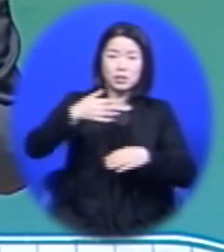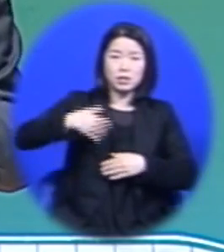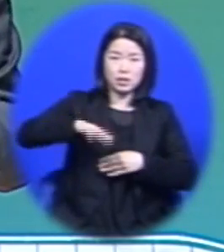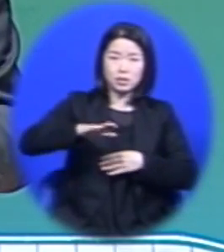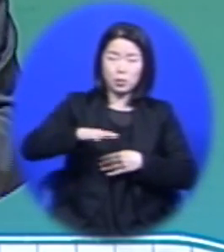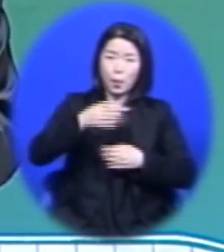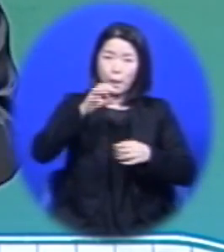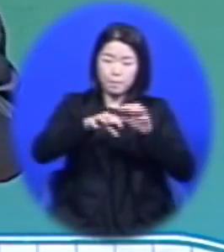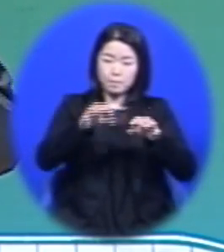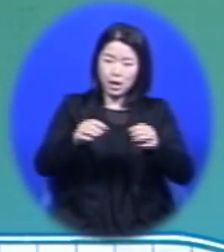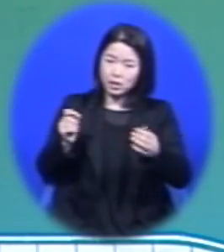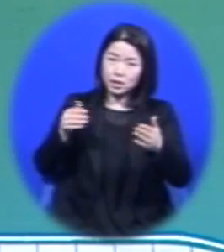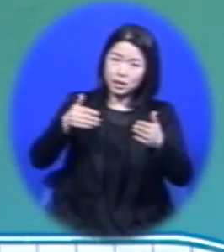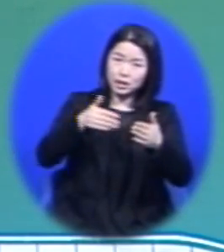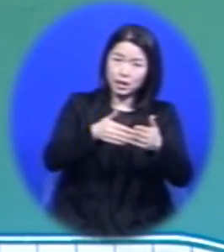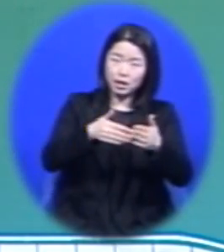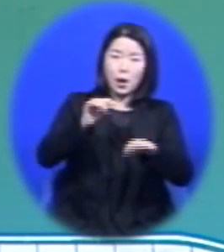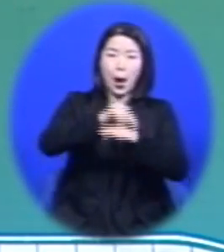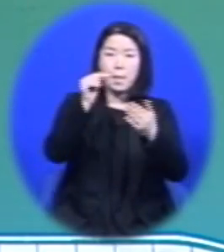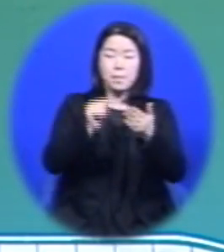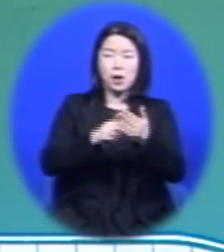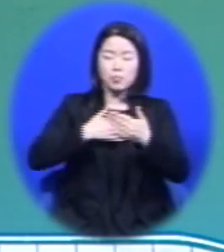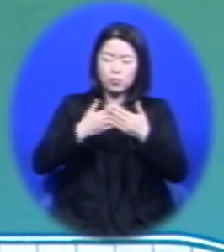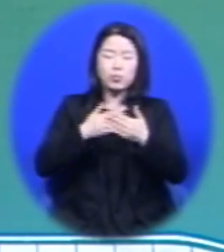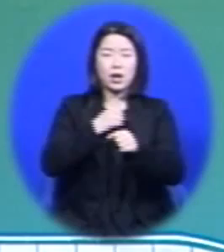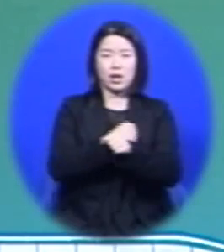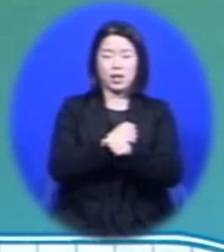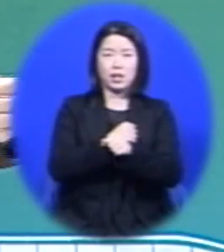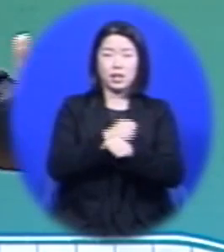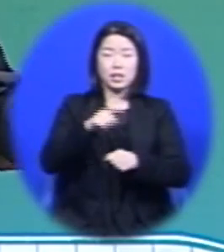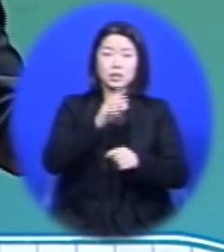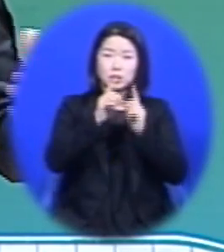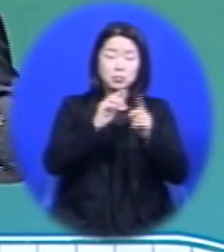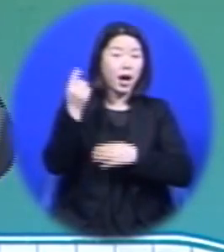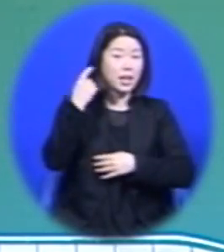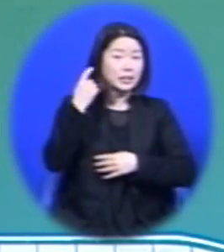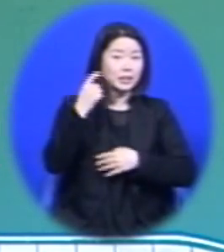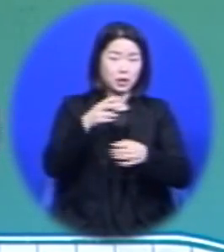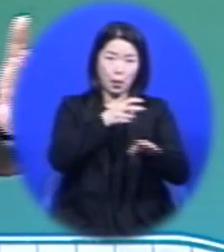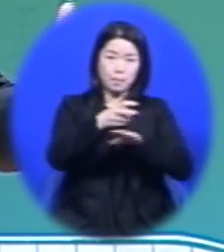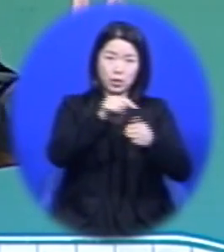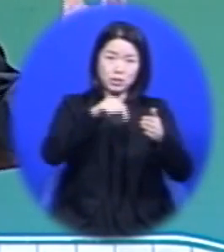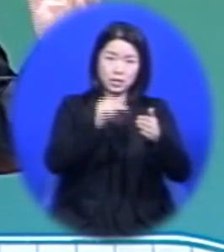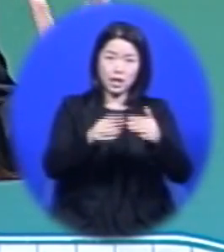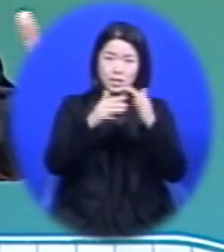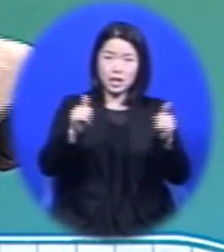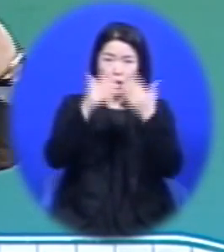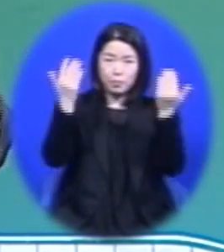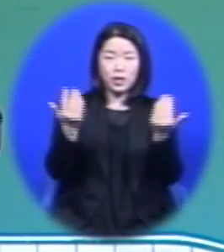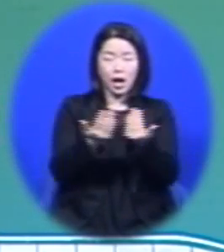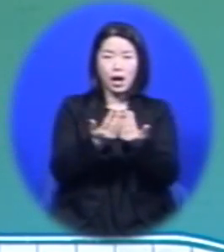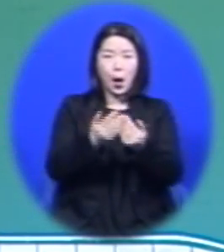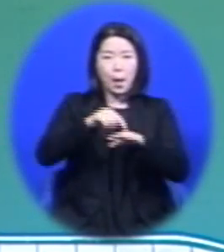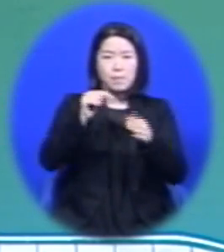마을 가까이로 가고 있는데 마음이 너무나 불안하다는 거죠. 그 이야기를 들은 그 버스 안에 있는 사람들은 다